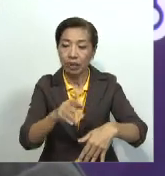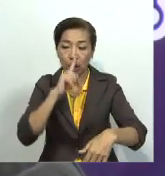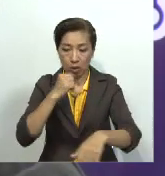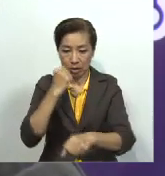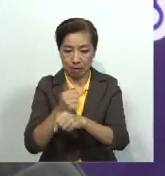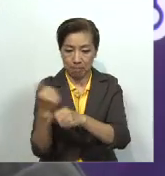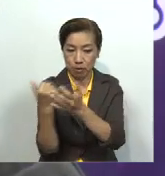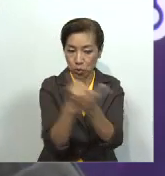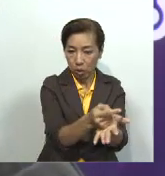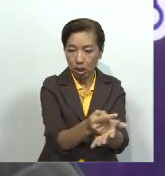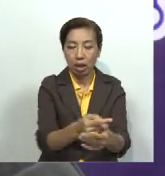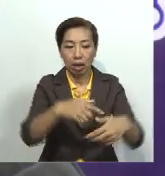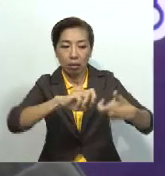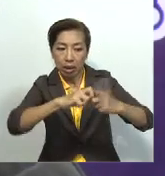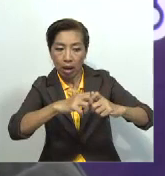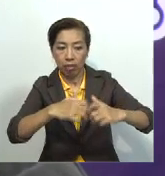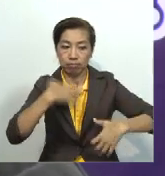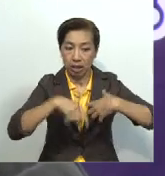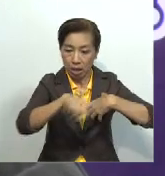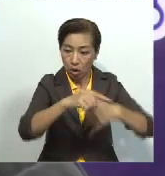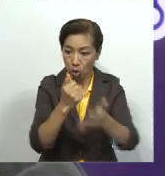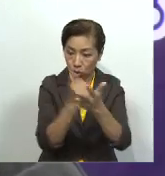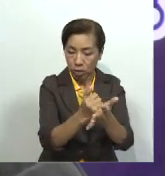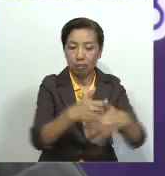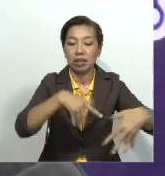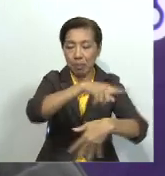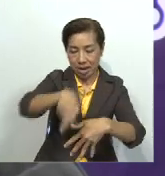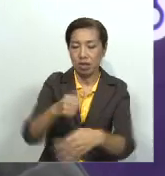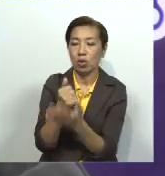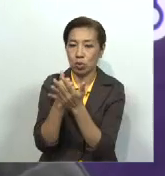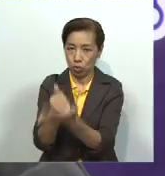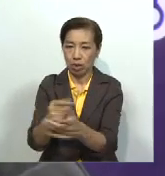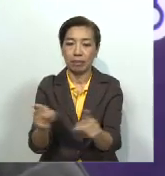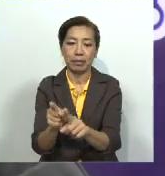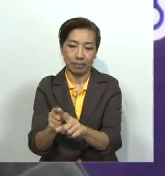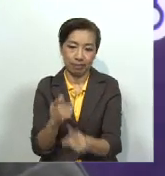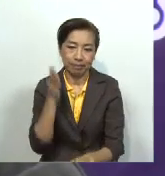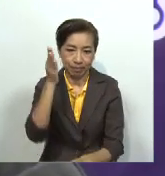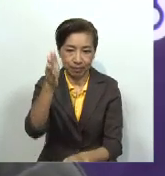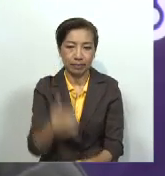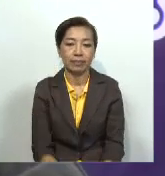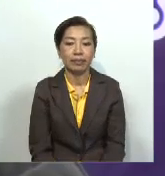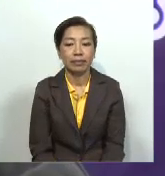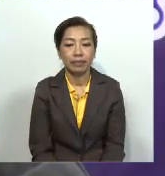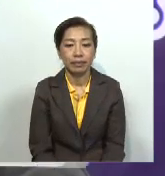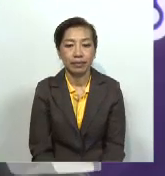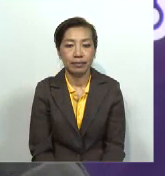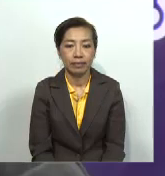ราคิดถึงความเดือดร้อนของพี่น้องประชาชนและเราสามารถทำได้ช่วยได้ช่วยเข้าไปนะ